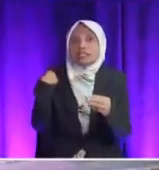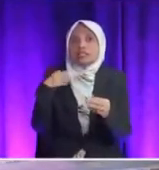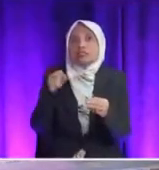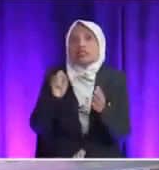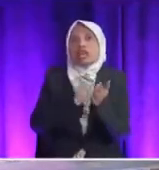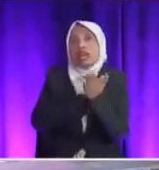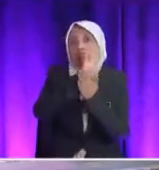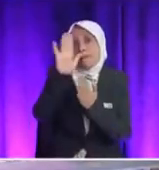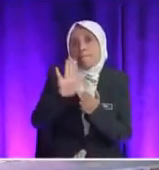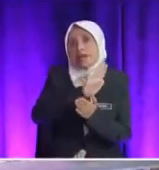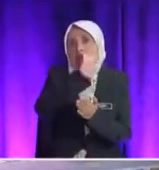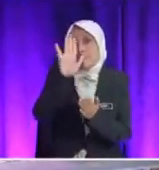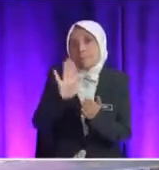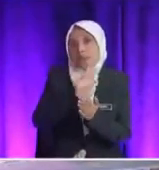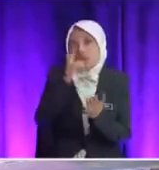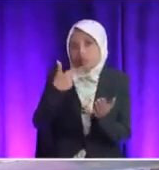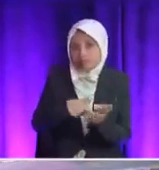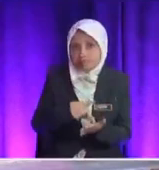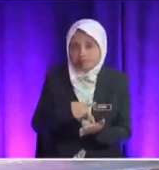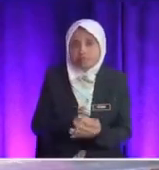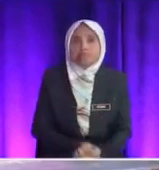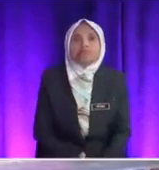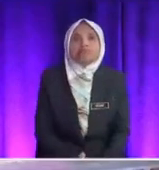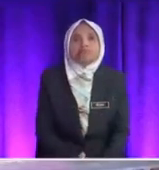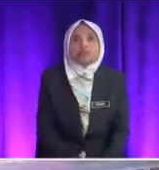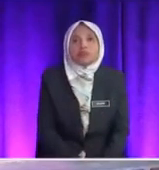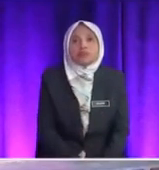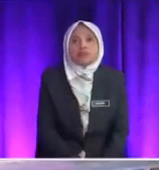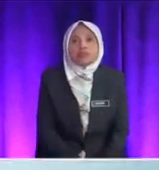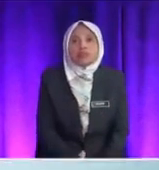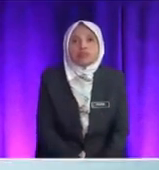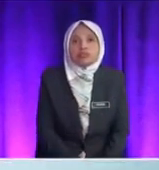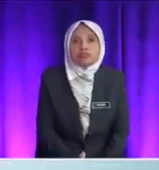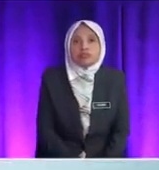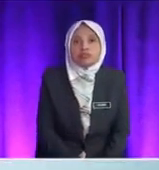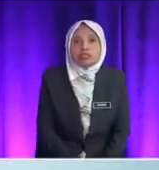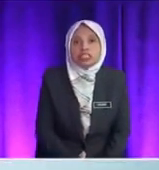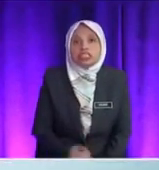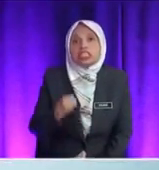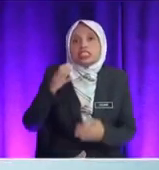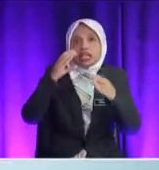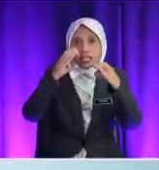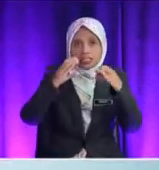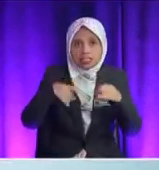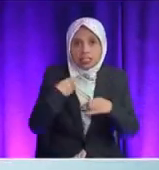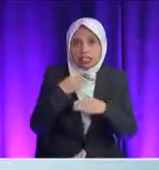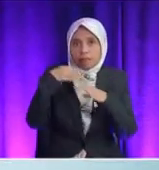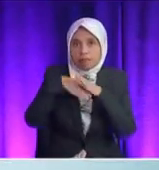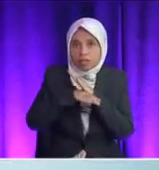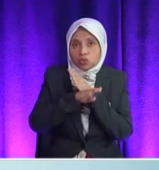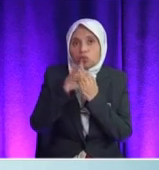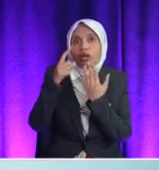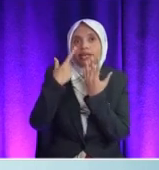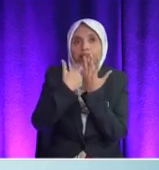celah-celah nih ah pot Ezi haili ke pentingnya mencari kita masukkan dan celah Oke